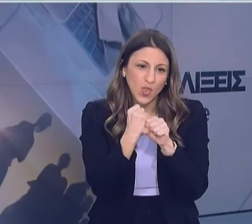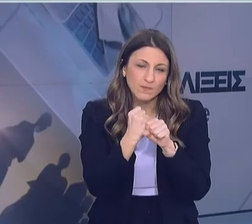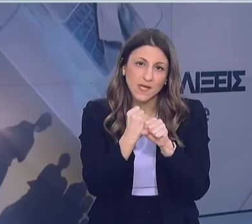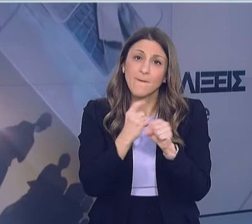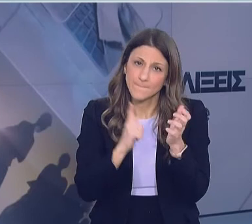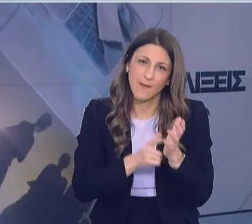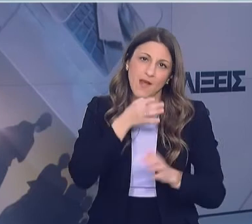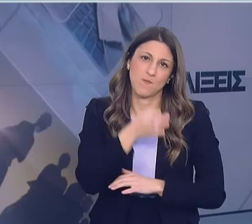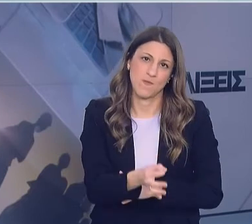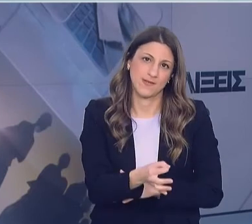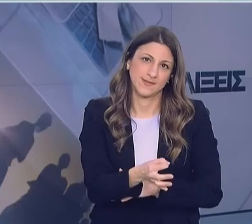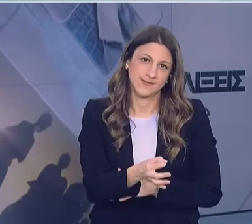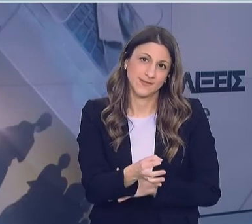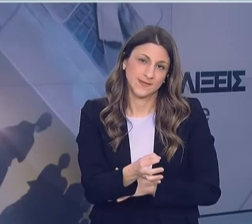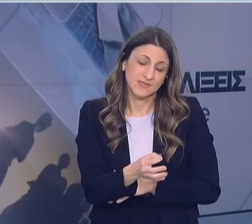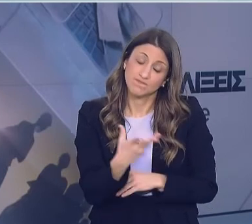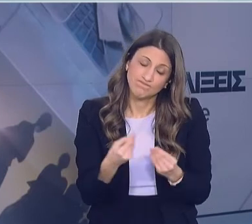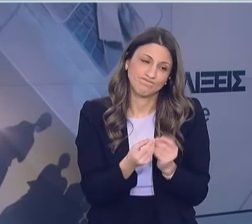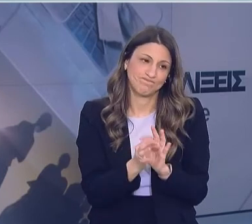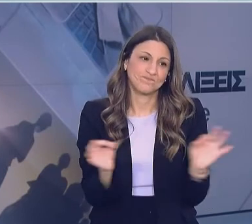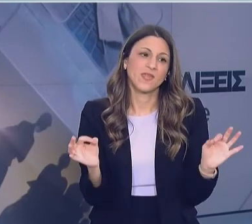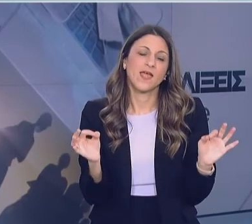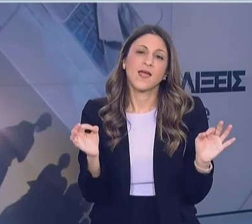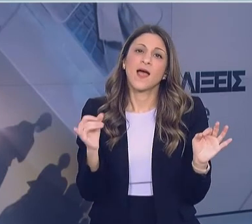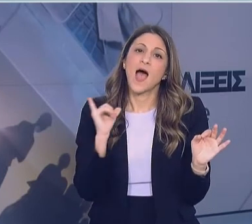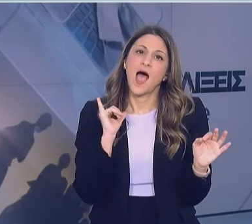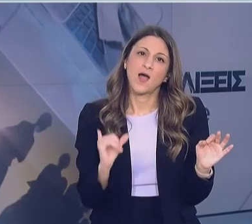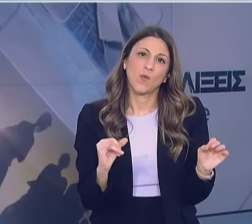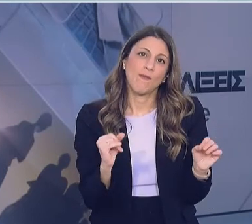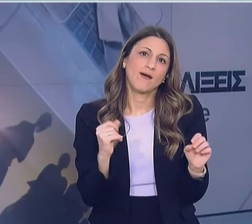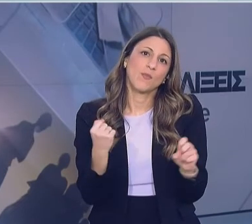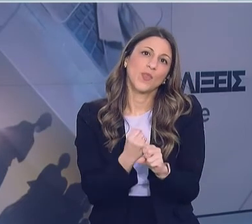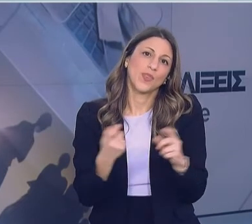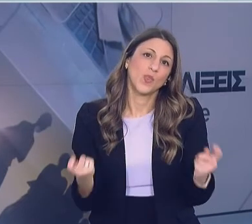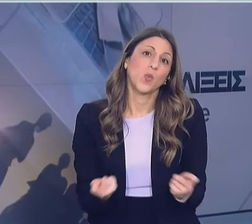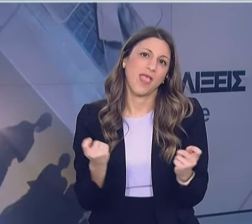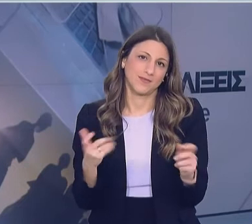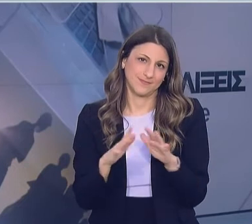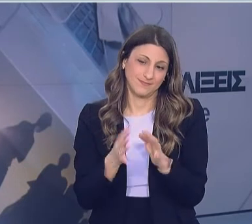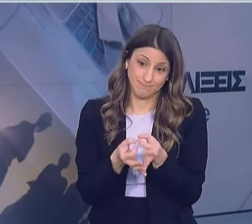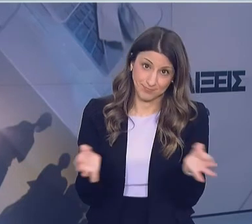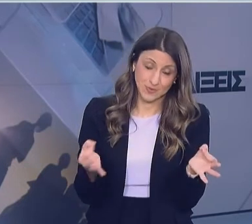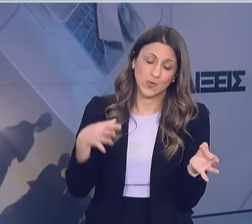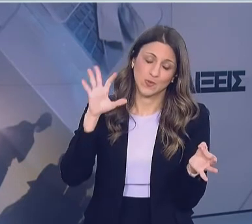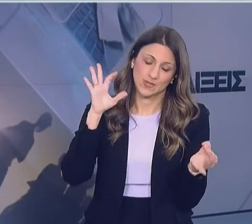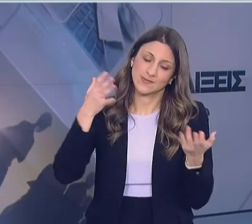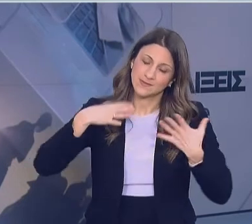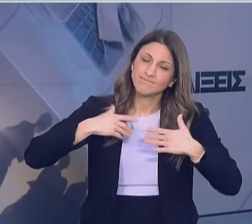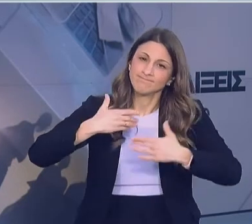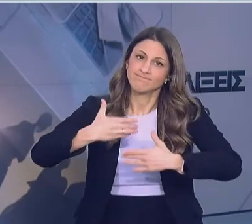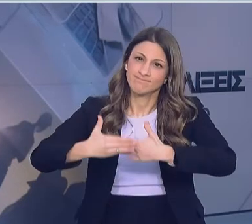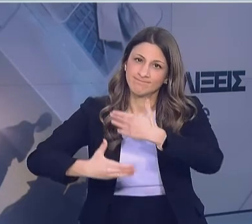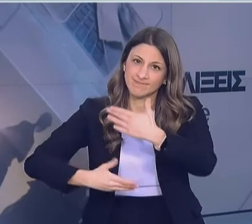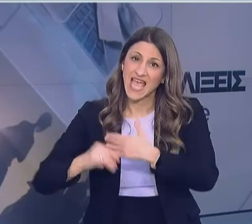ακόμα. Είμαστε στο τέλος της αρχής, θα υπάρξει και η μέση και θα υπάρξει και η αρχή του τέλους. Και